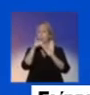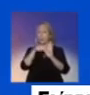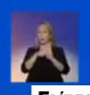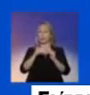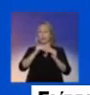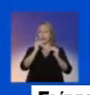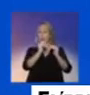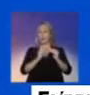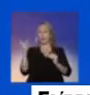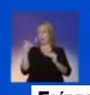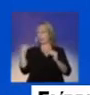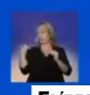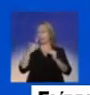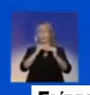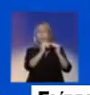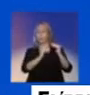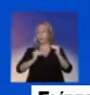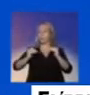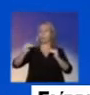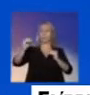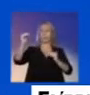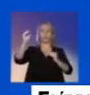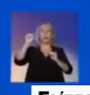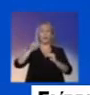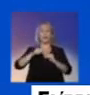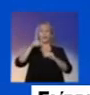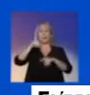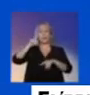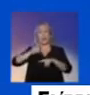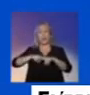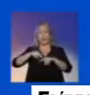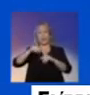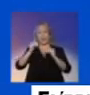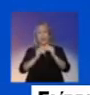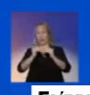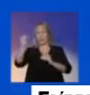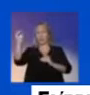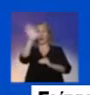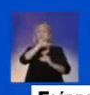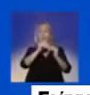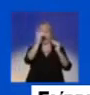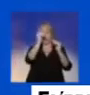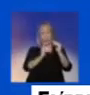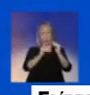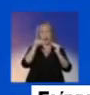τόπος μόνο και μόνο για να δοθεί μια αύξηση στους μισθούς 200-300 ευρώ όταν ευημερούσαν οι πάντες.